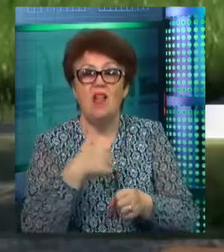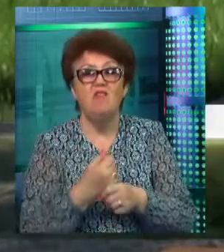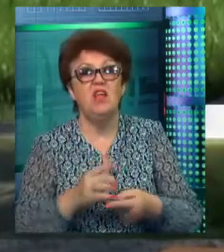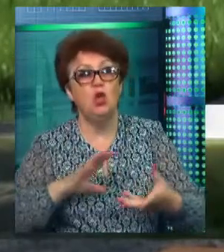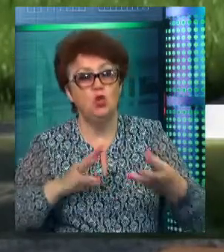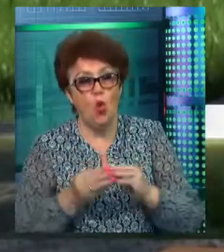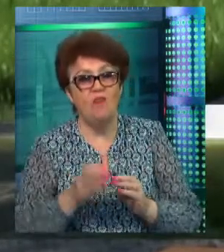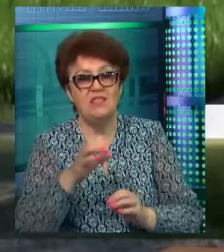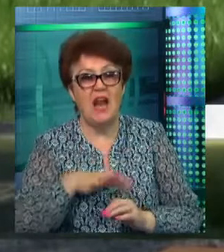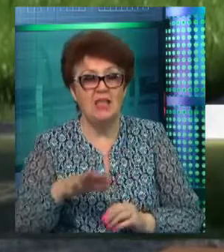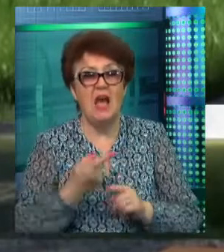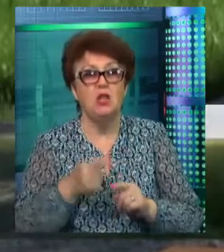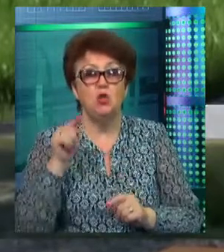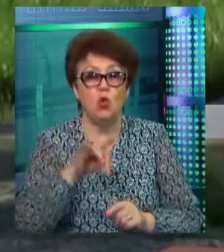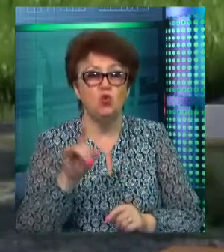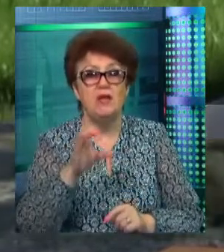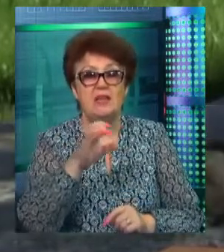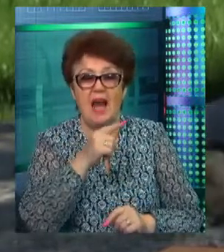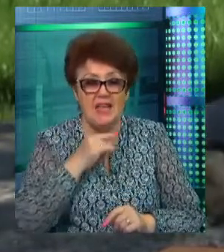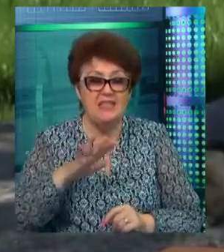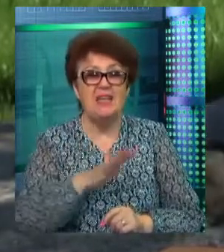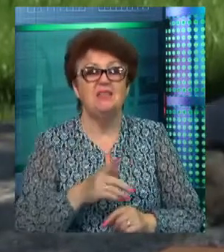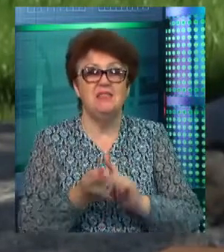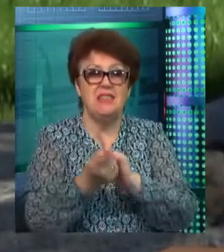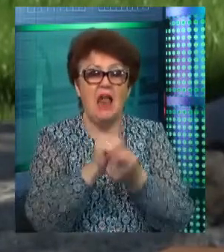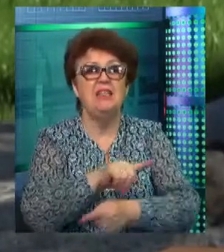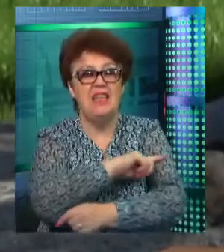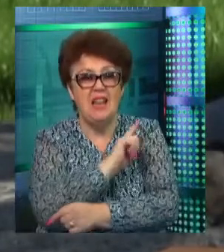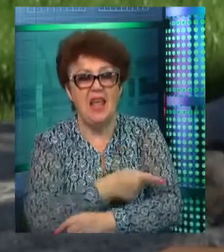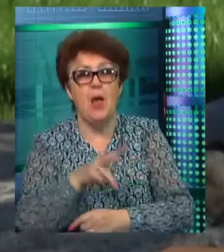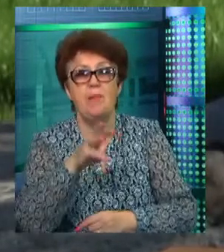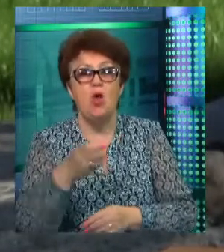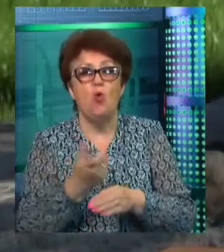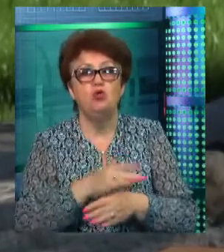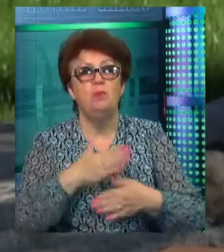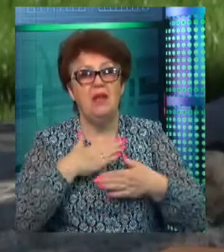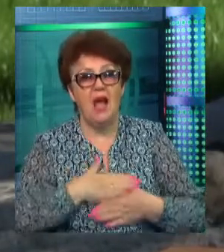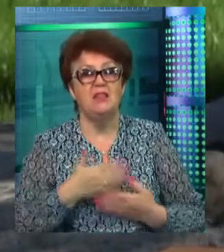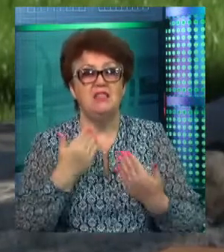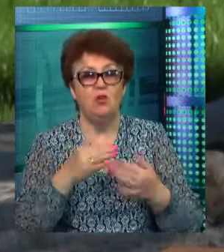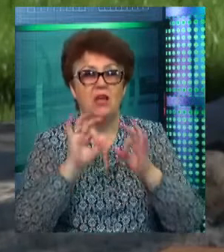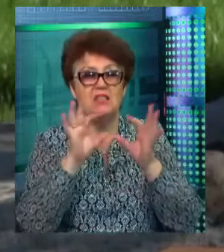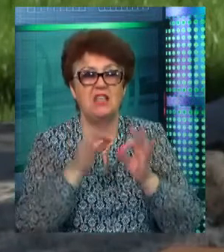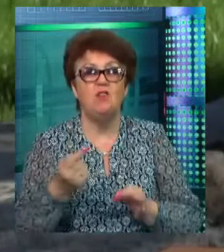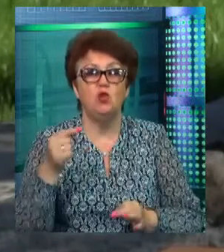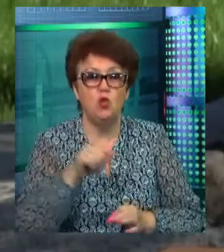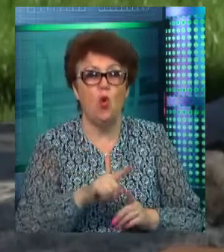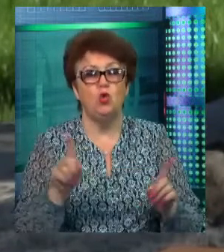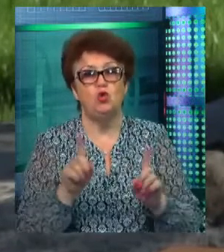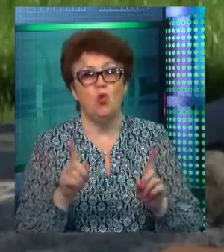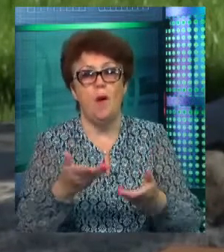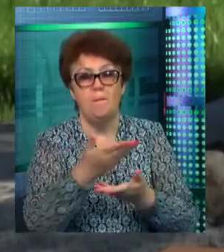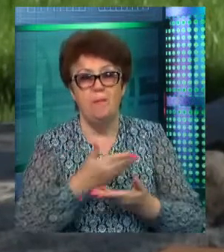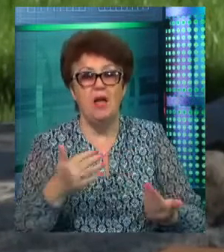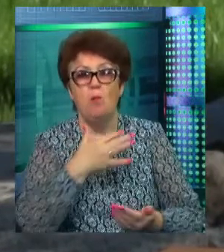ток в стране это то что россии стала сильнее и мне очень приятно сегодня констатировать то что мы